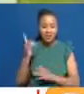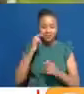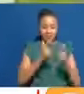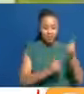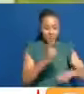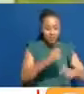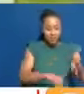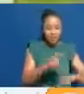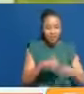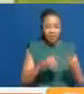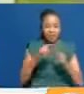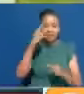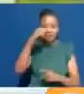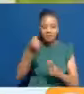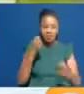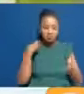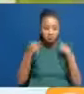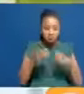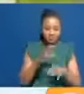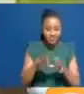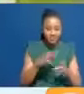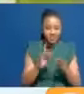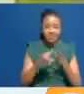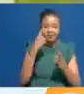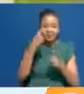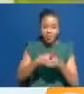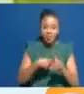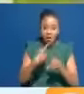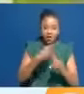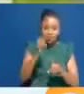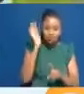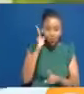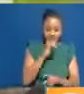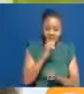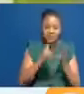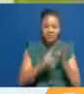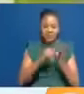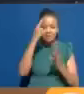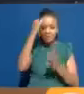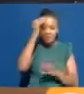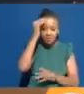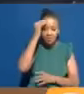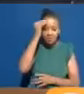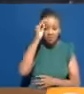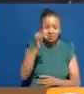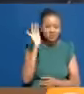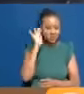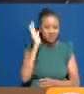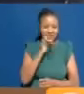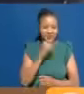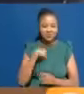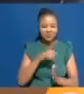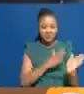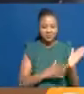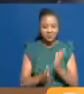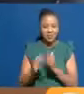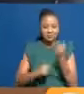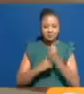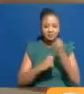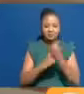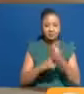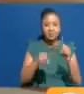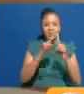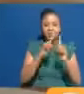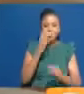mambo tunapanga ya majani chai. Mambo ya viazi mumesikia. Mambo ya masomo iko. President Ruto also announced